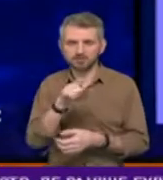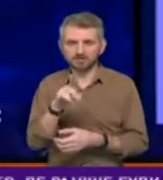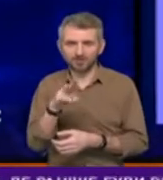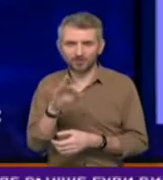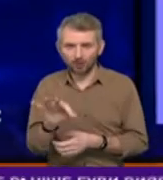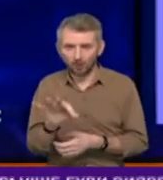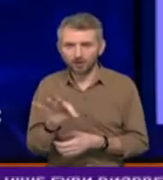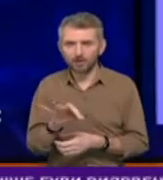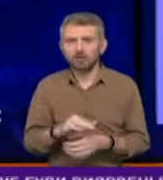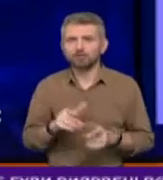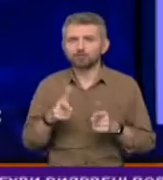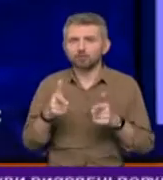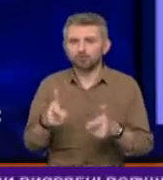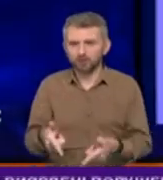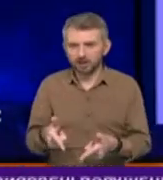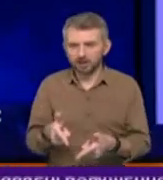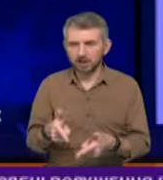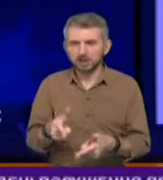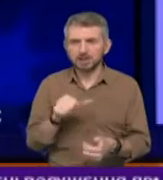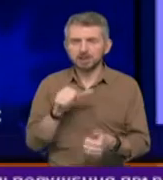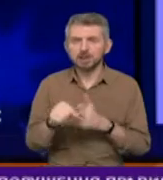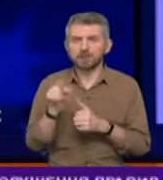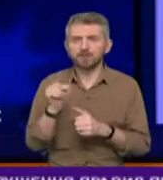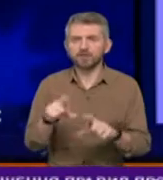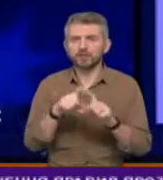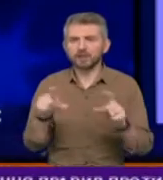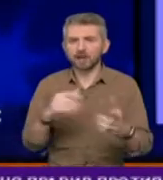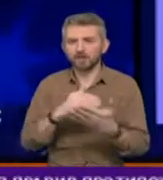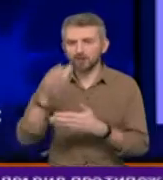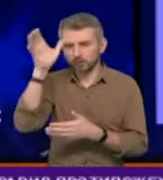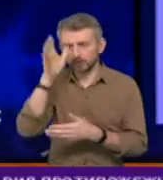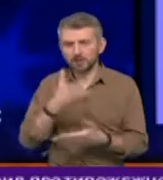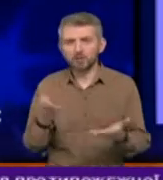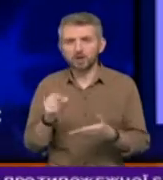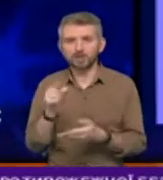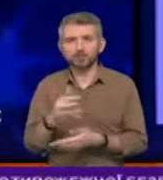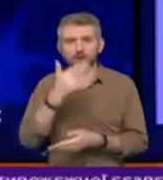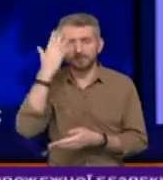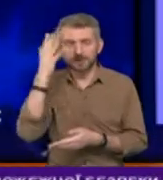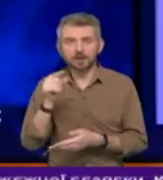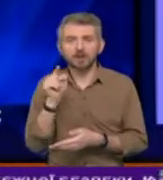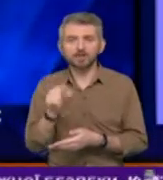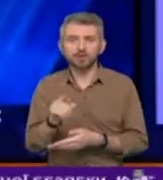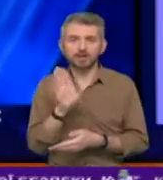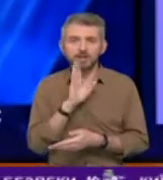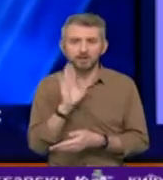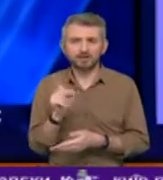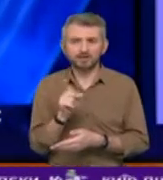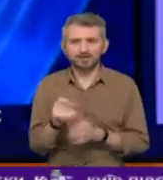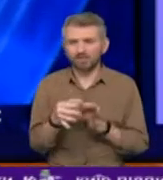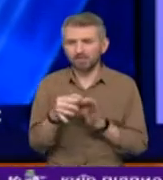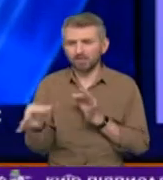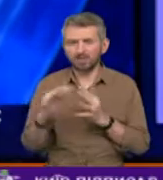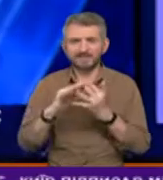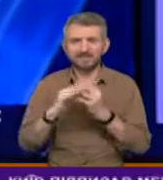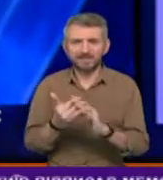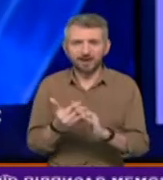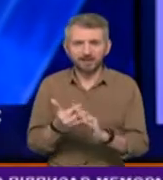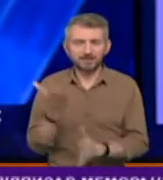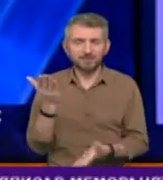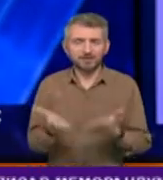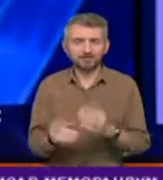А вода, там, я знаю, що треба етикетки знімати, чи що? Так, чому? Для того... Ну, знову ж таки... Що, не... там всередині щось пише? Я цього не розумів, скажу вам